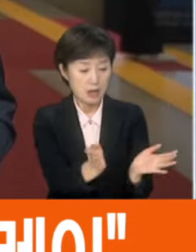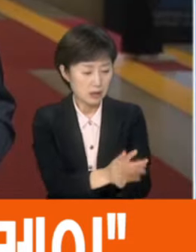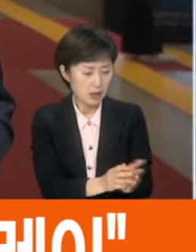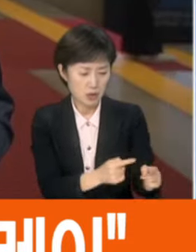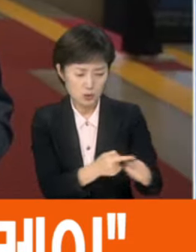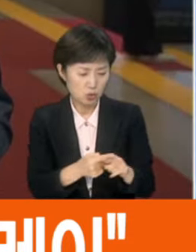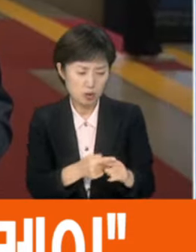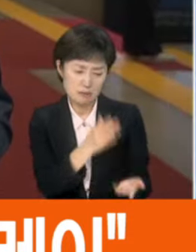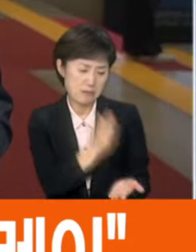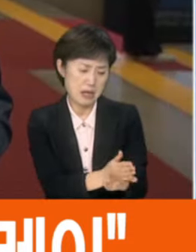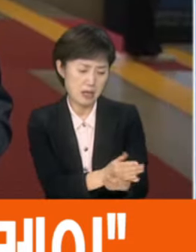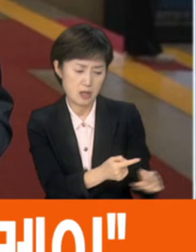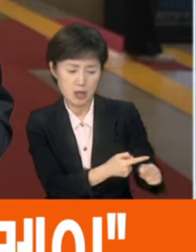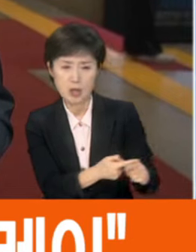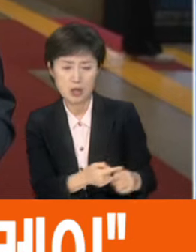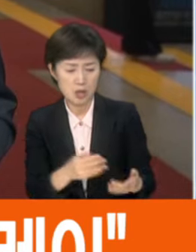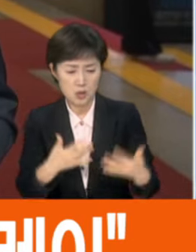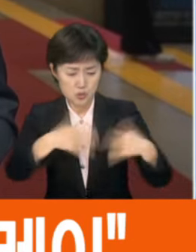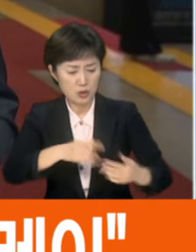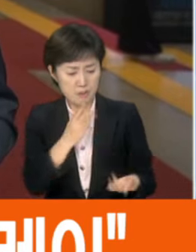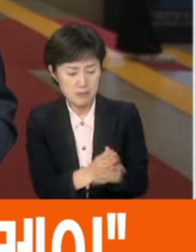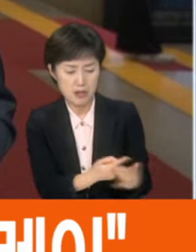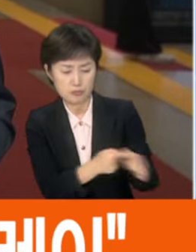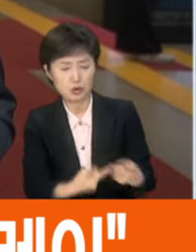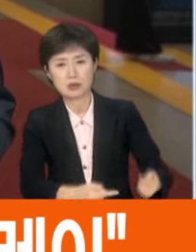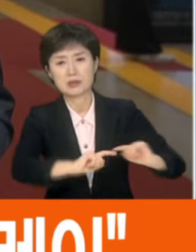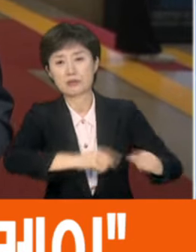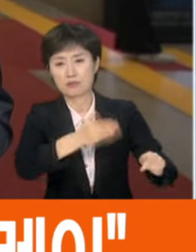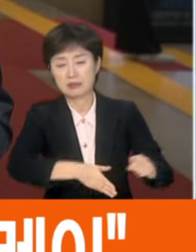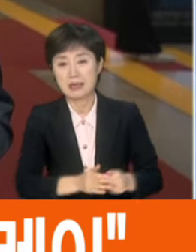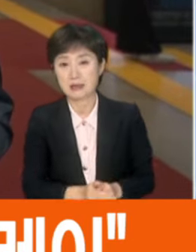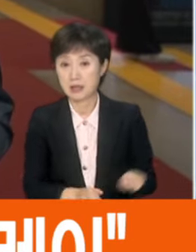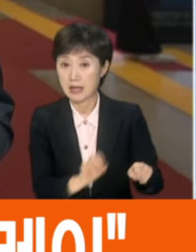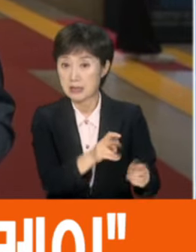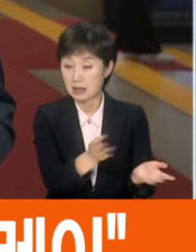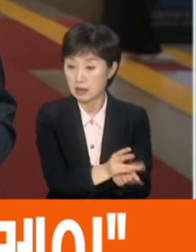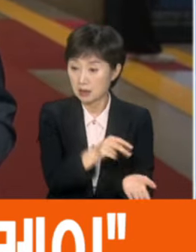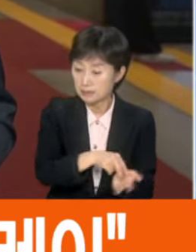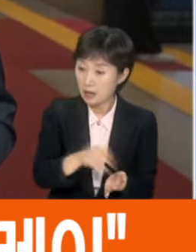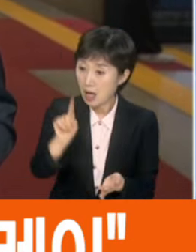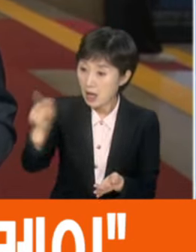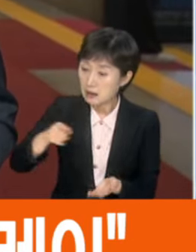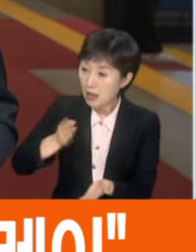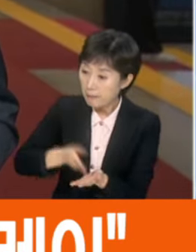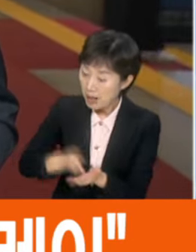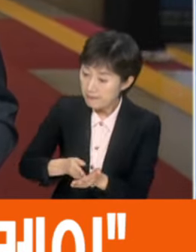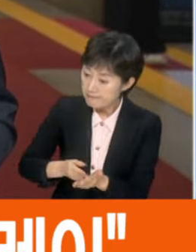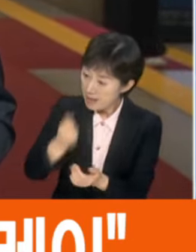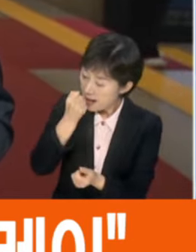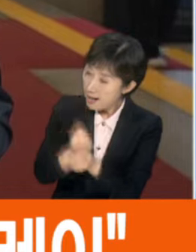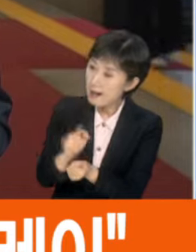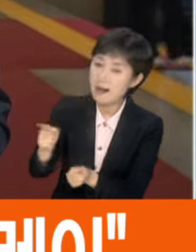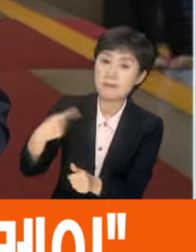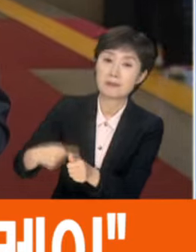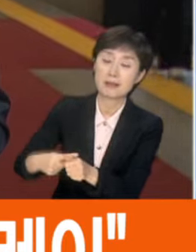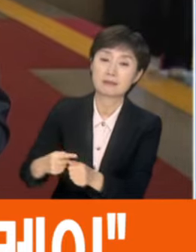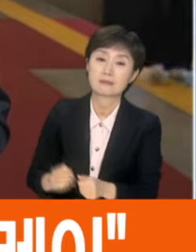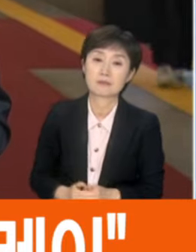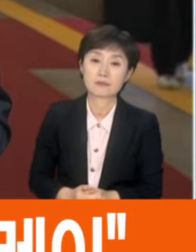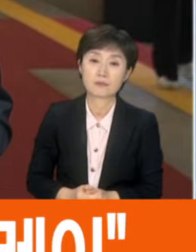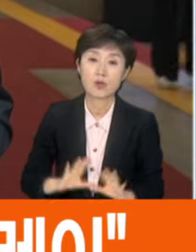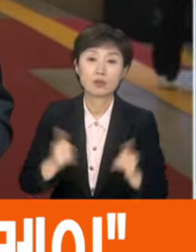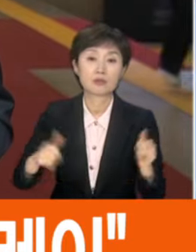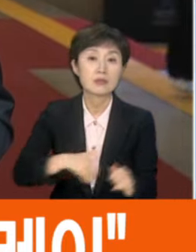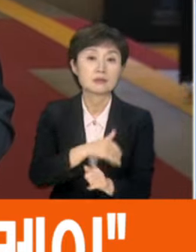말고 여야 의정 협의체에 동참해 달라고 촉구했는데요 반면 야당은 한 대표가 언론 플레이를 하고 있다고 비판했습니다네 국회로